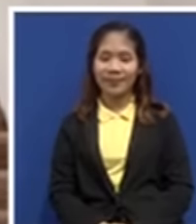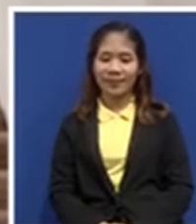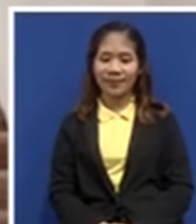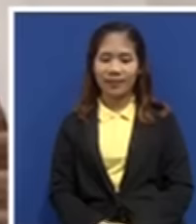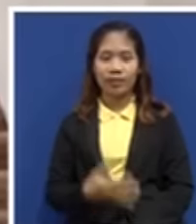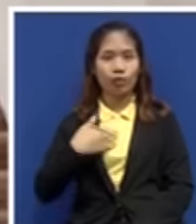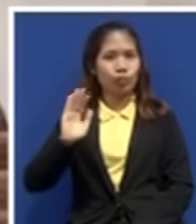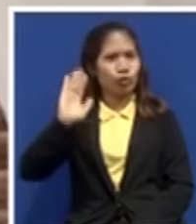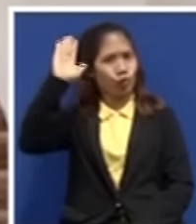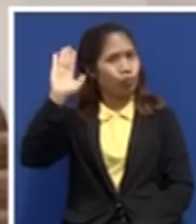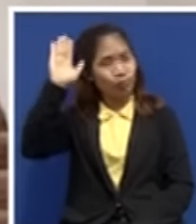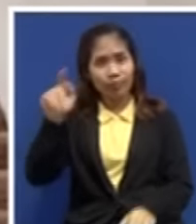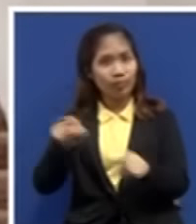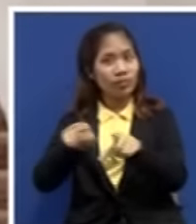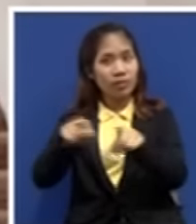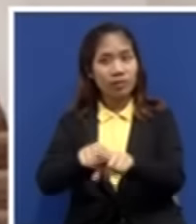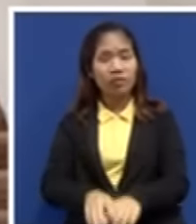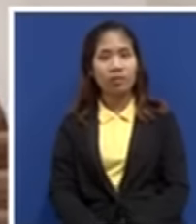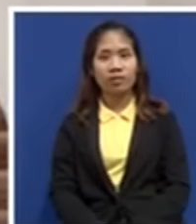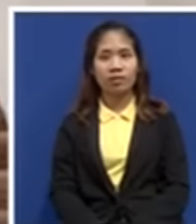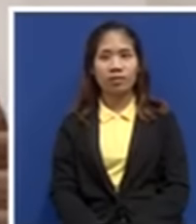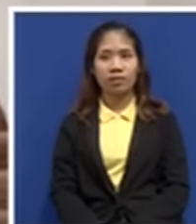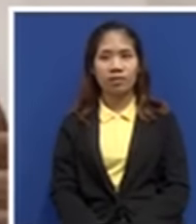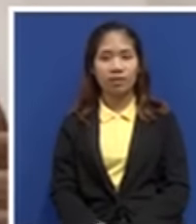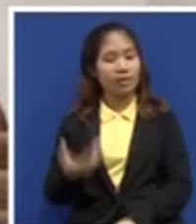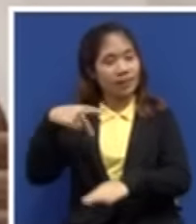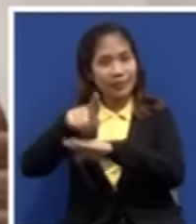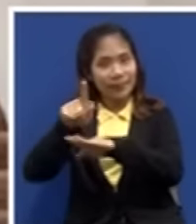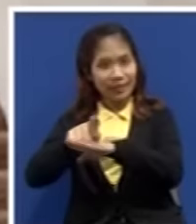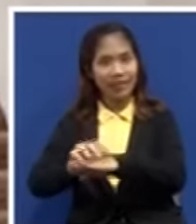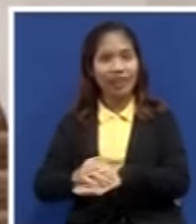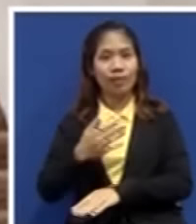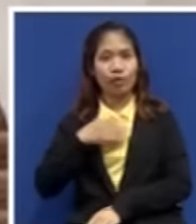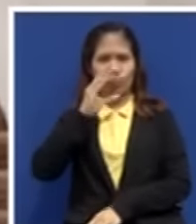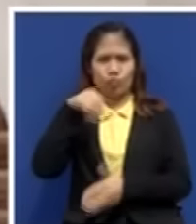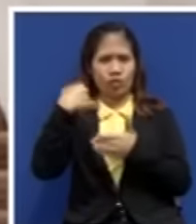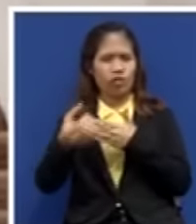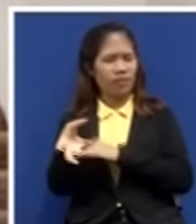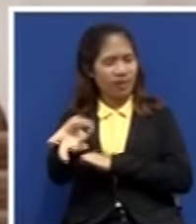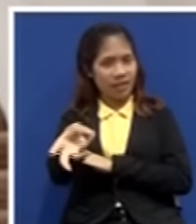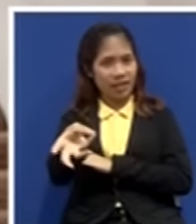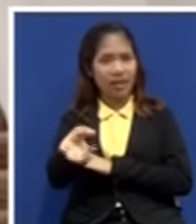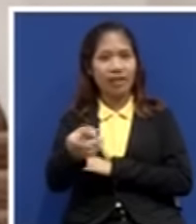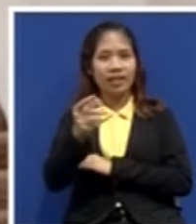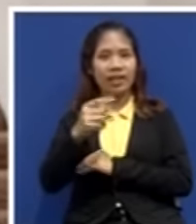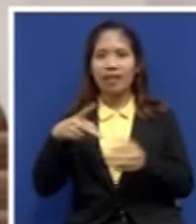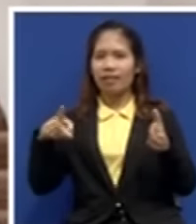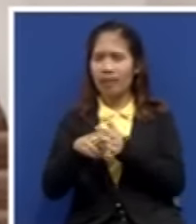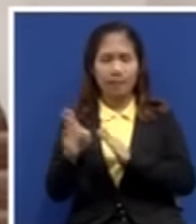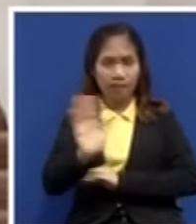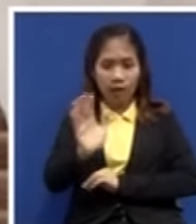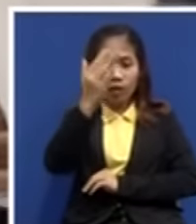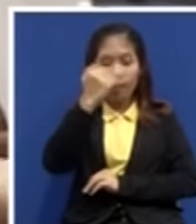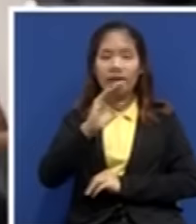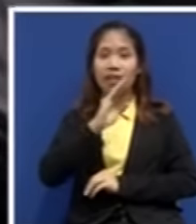ผมยกมือประท้วงเหมือนกัน ท่านประธานครับผมก็พูดจบนิดเดียวครับท่านต้องอย่าตัดบทเพราะว่